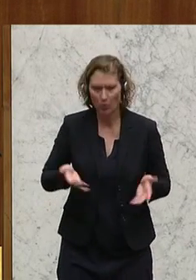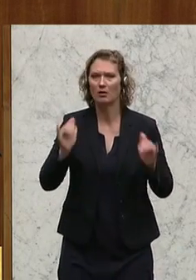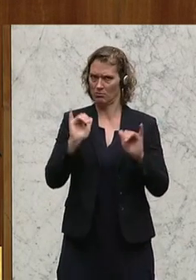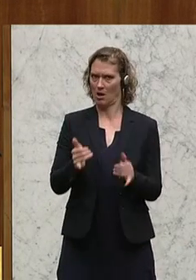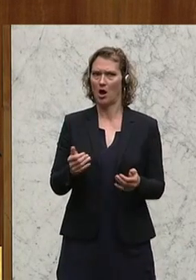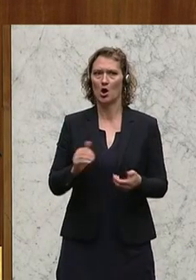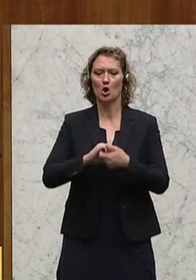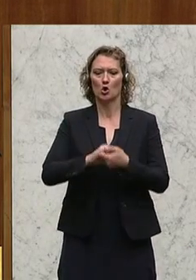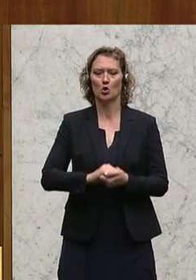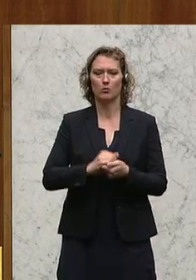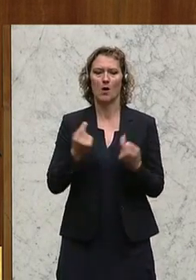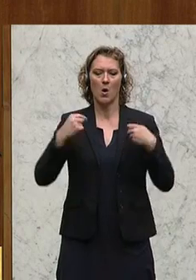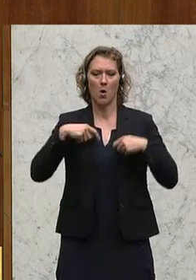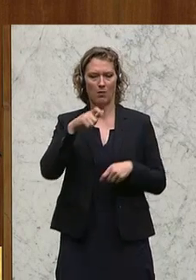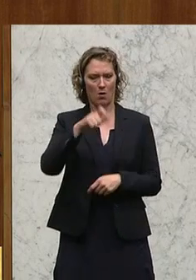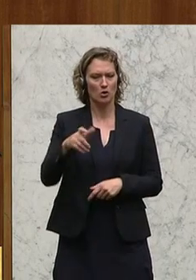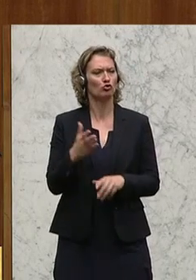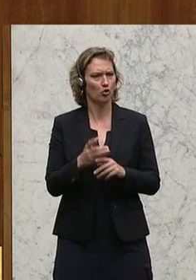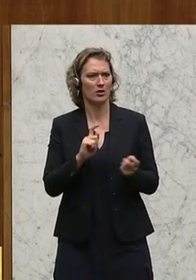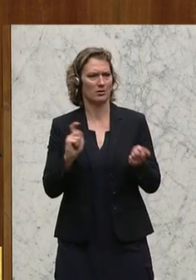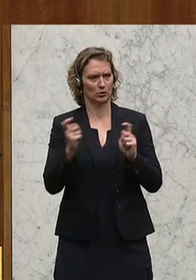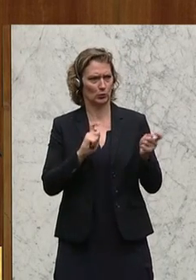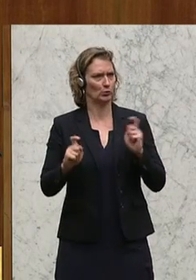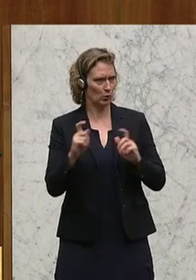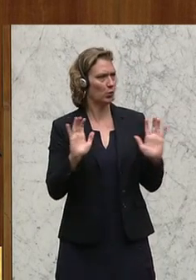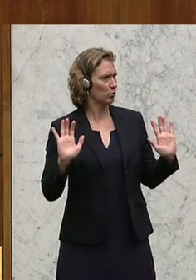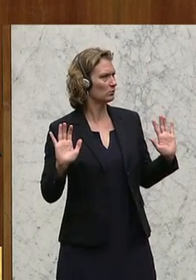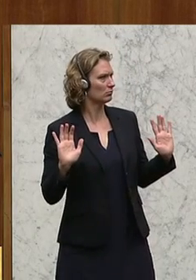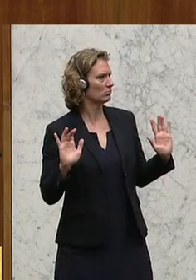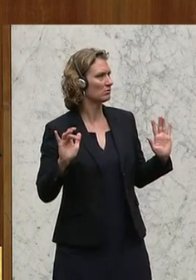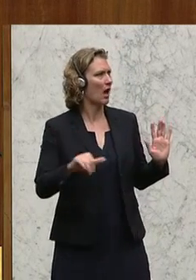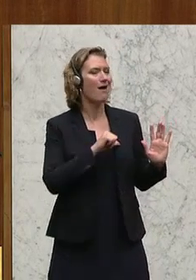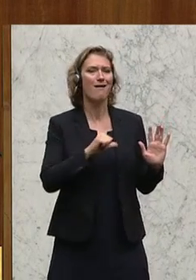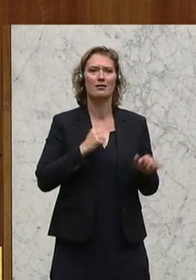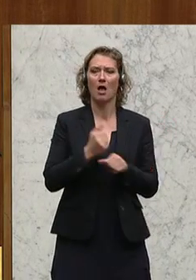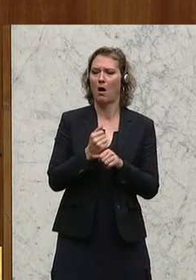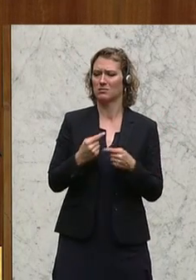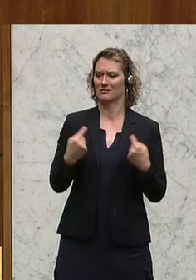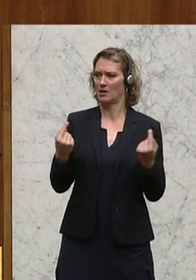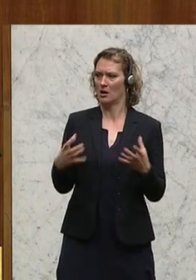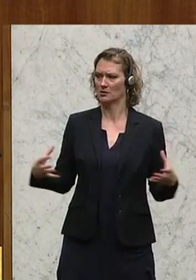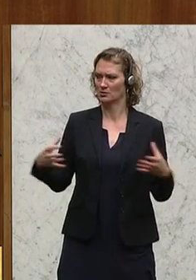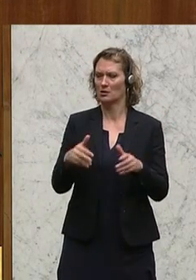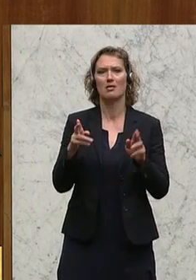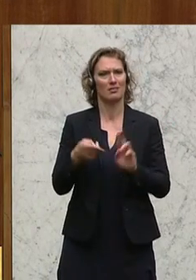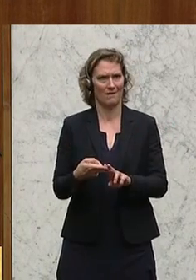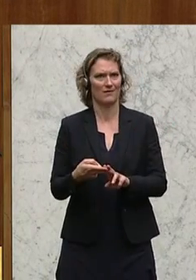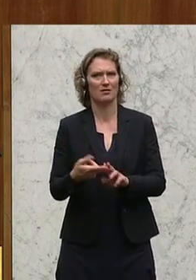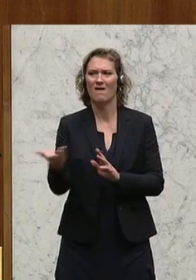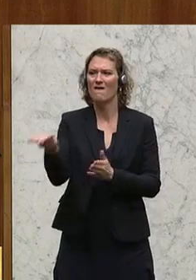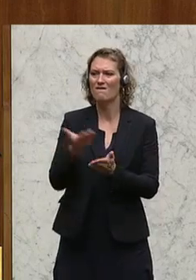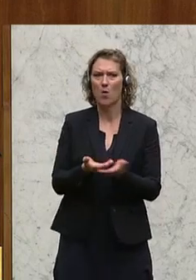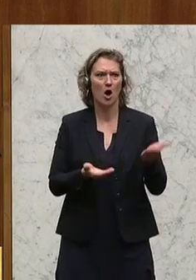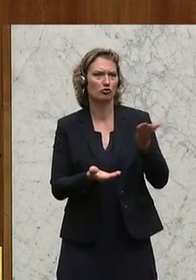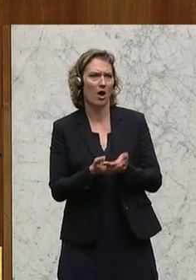das haben die Klubobleute alle schon miteinander diskutiert, dass wir uns in einem eigenen Arbeitskreis zusammensetzen, dass wir all die Vorschläge, die